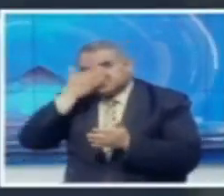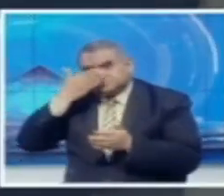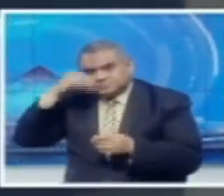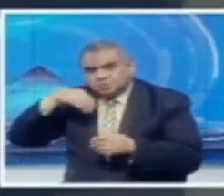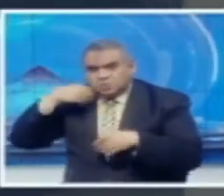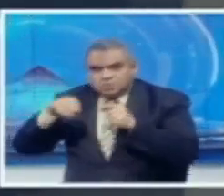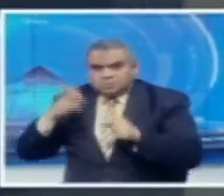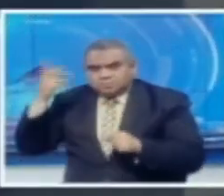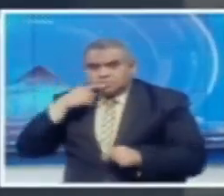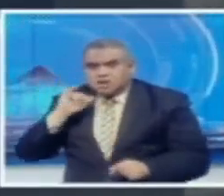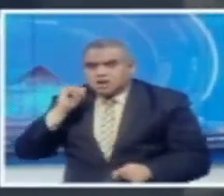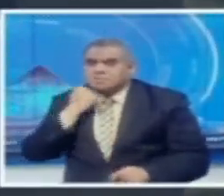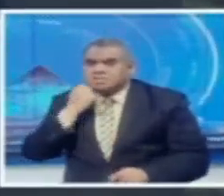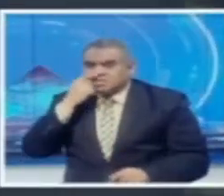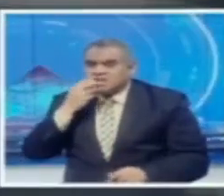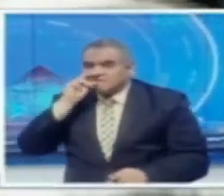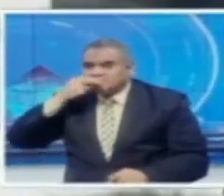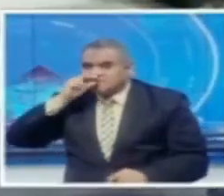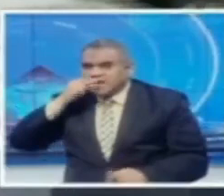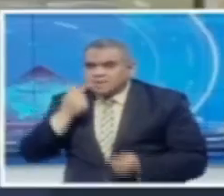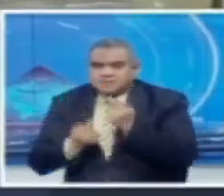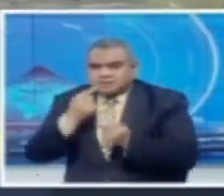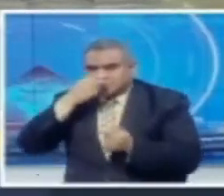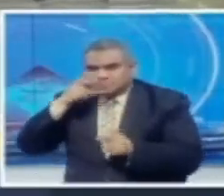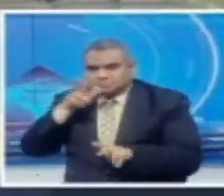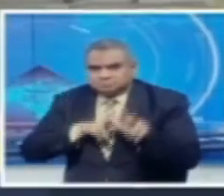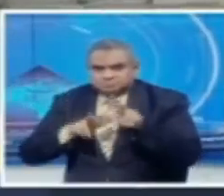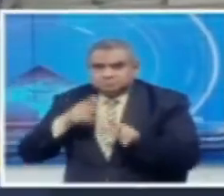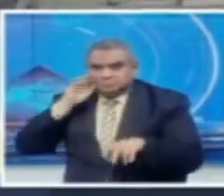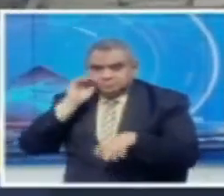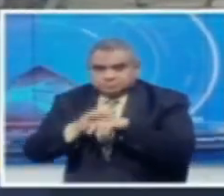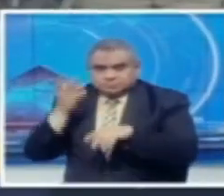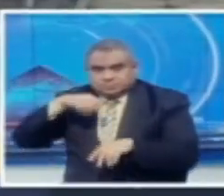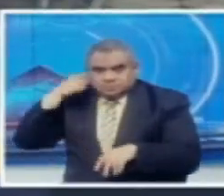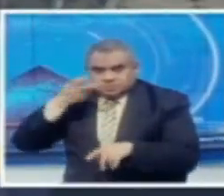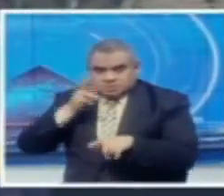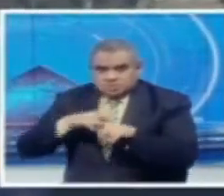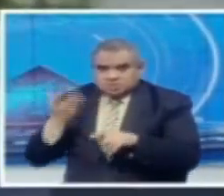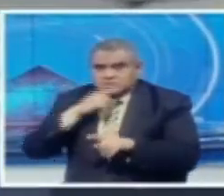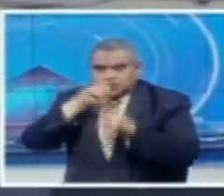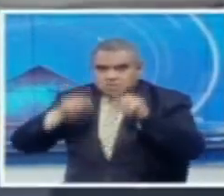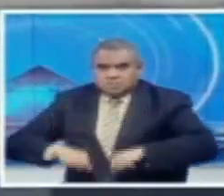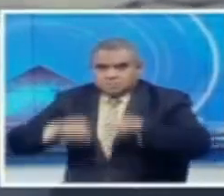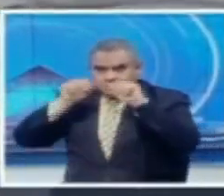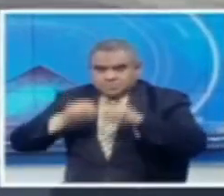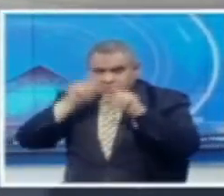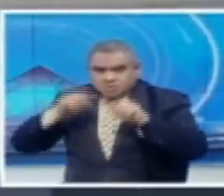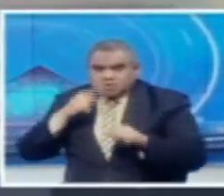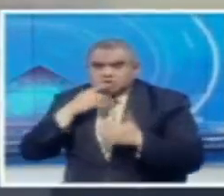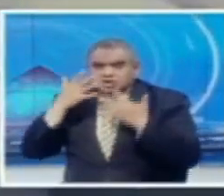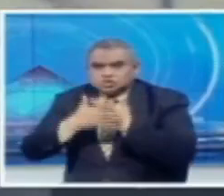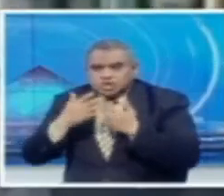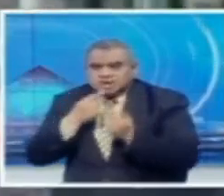و50 طن فحم نباتي مقلد. وتمكنت الإدارة من ضبط 7 محال ومؤسسة زراعية تجارية وشركة